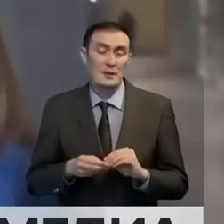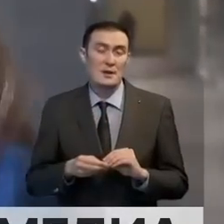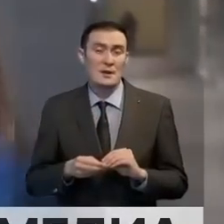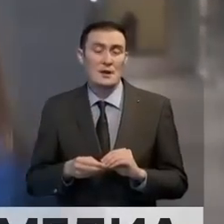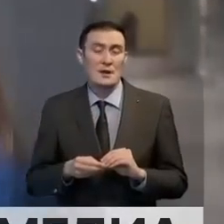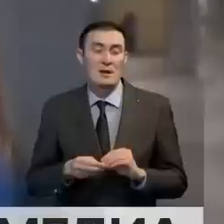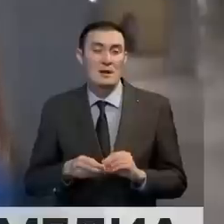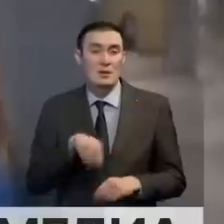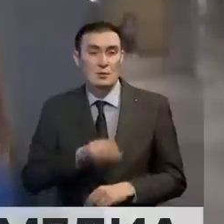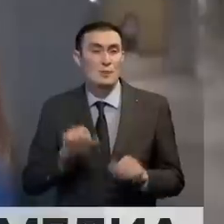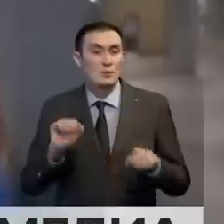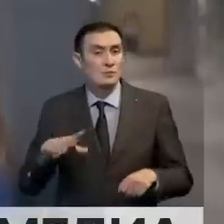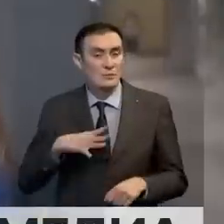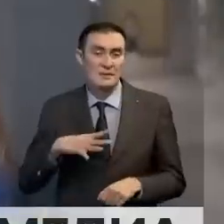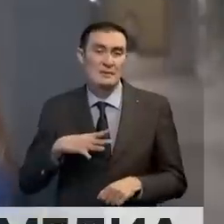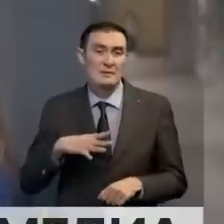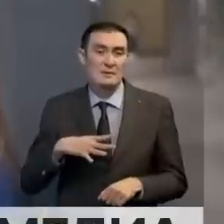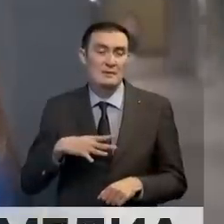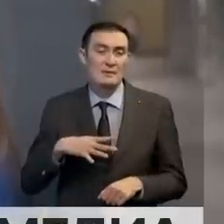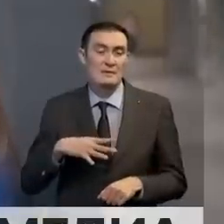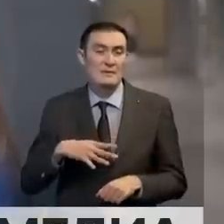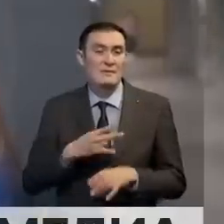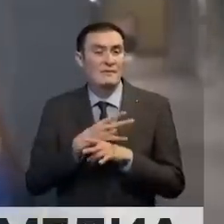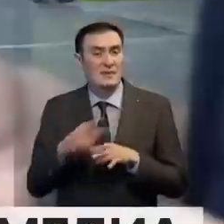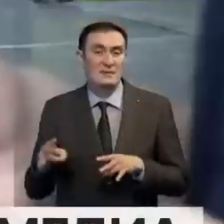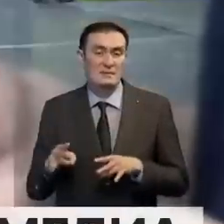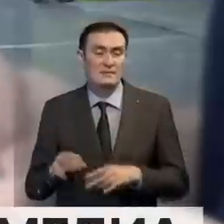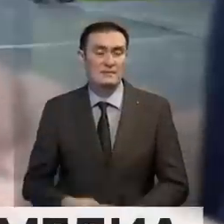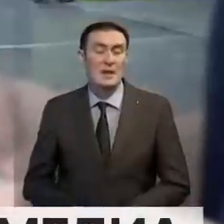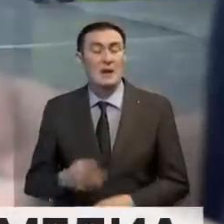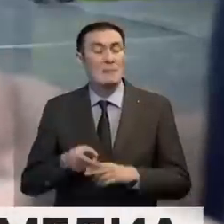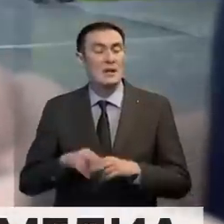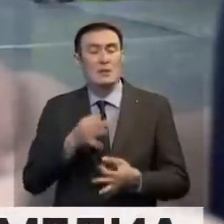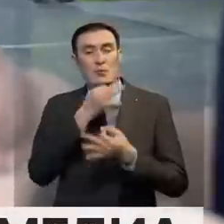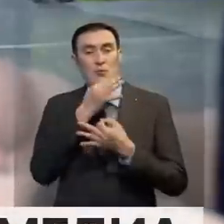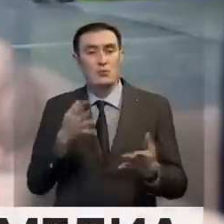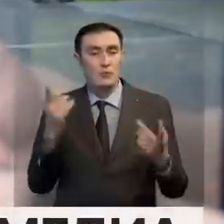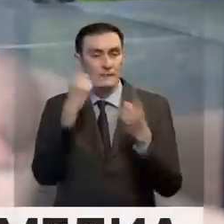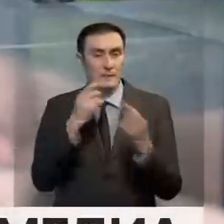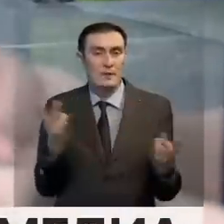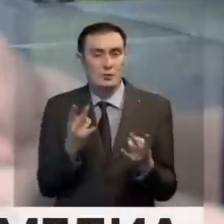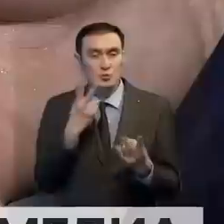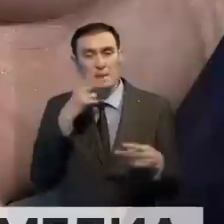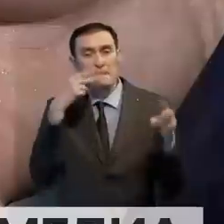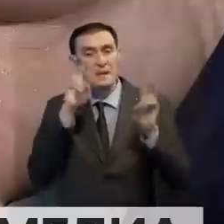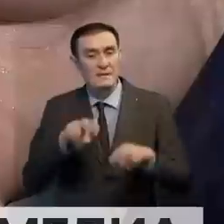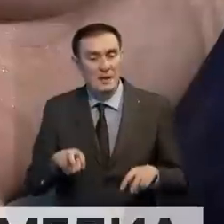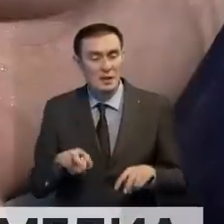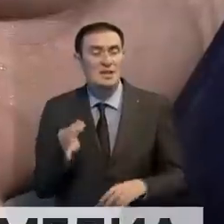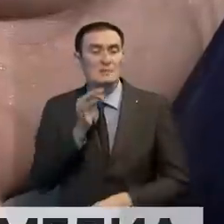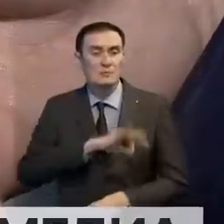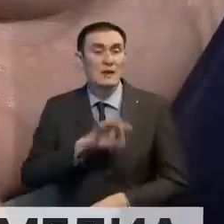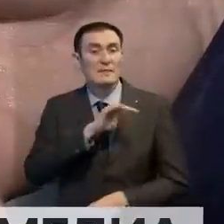на какую-то категорию граждан она может оказывать деструктивное влияние. Поэтому любую информацию нужно перепроверять, в том числе